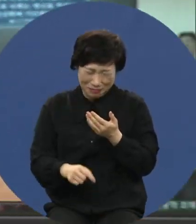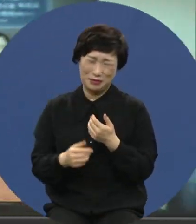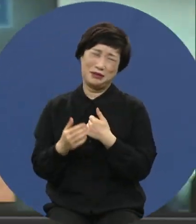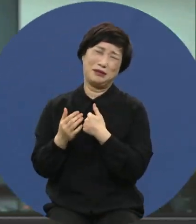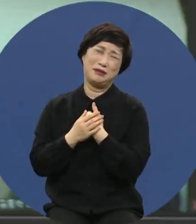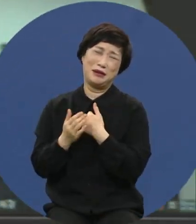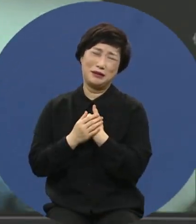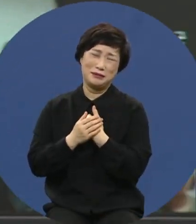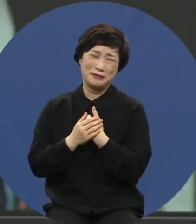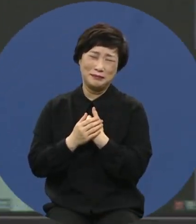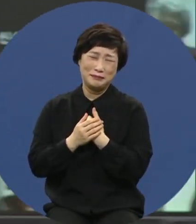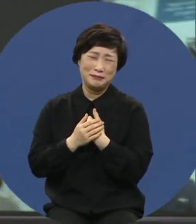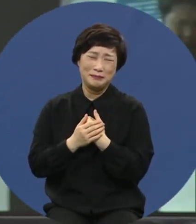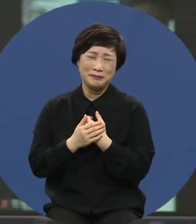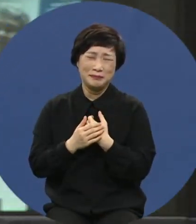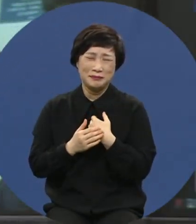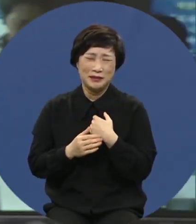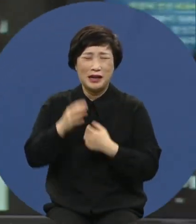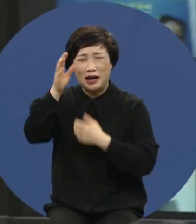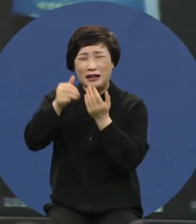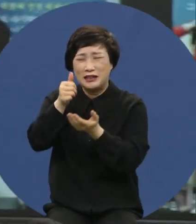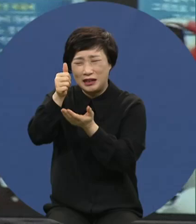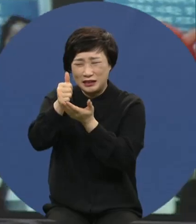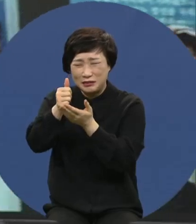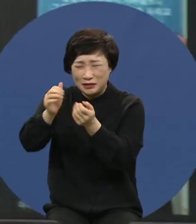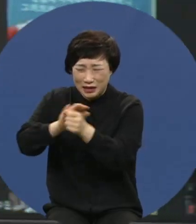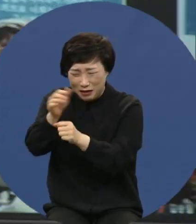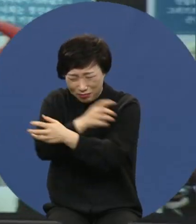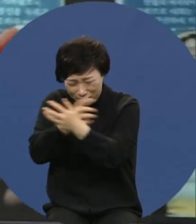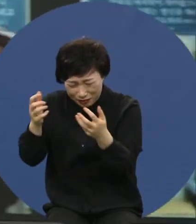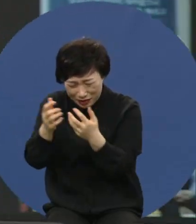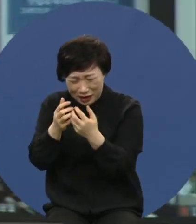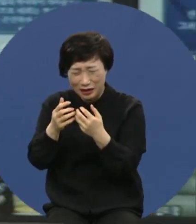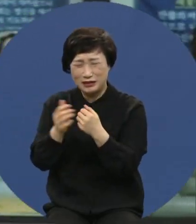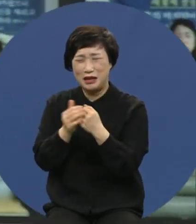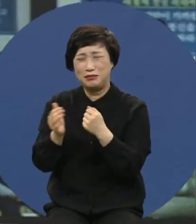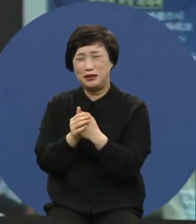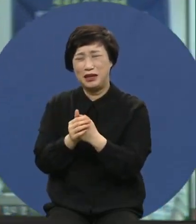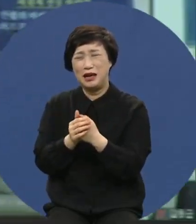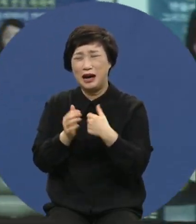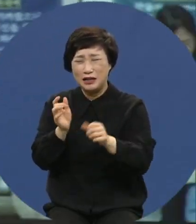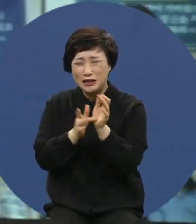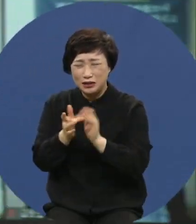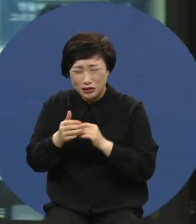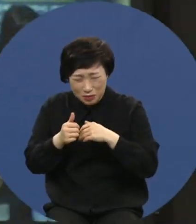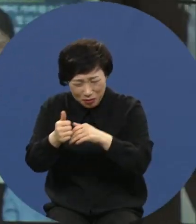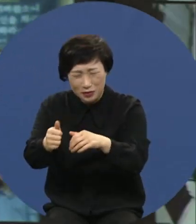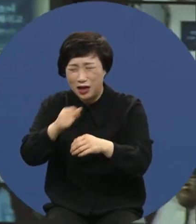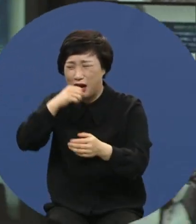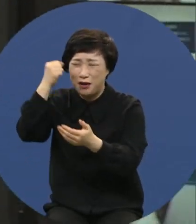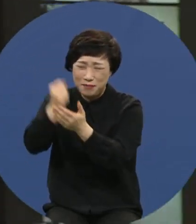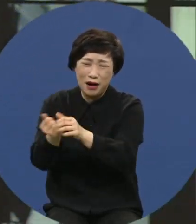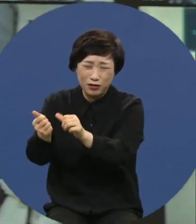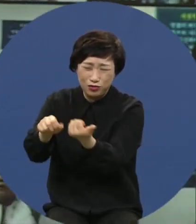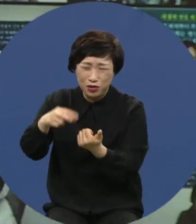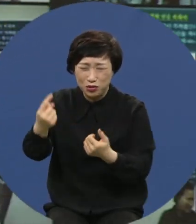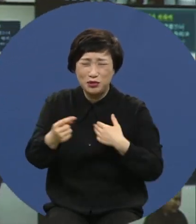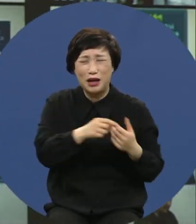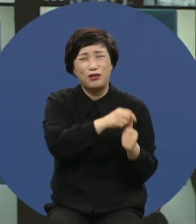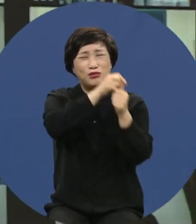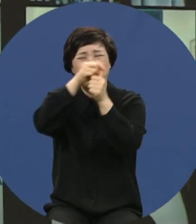하옵소서. 하나님은 얼마나 사랑이 풍성하시면 아들은 죽여도 우리는 살려야